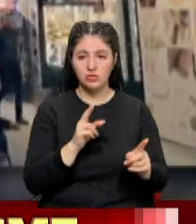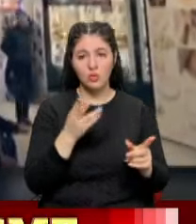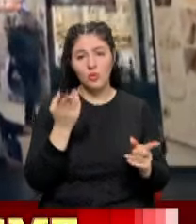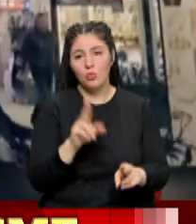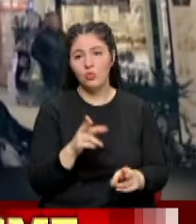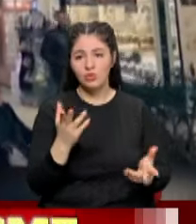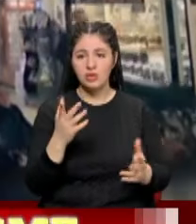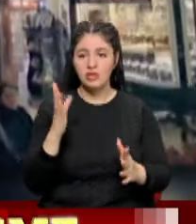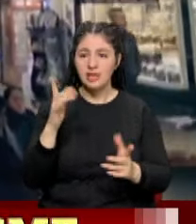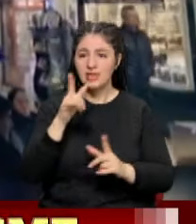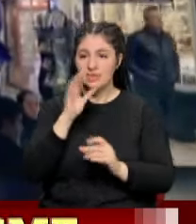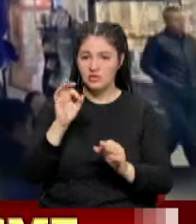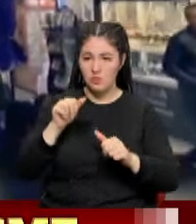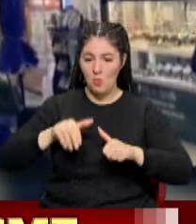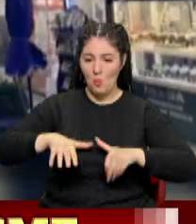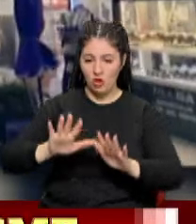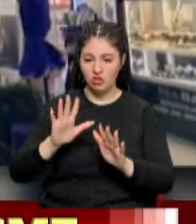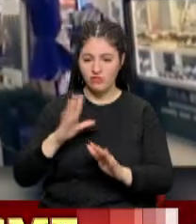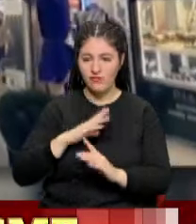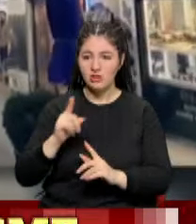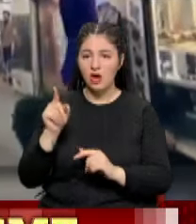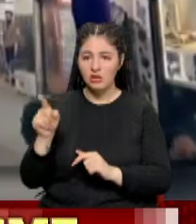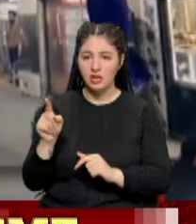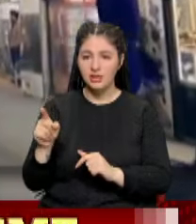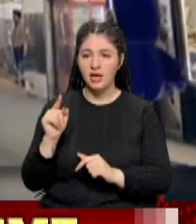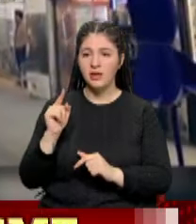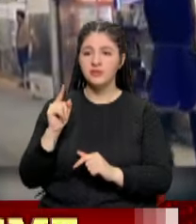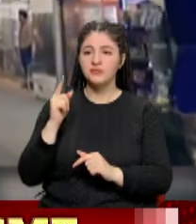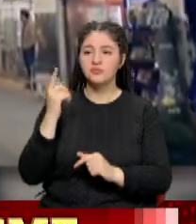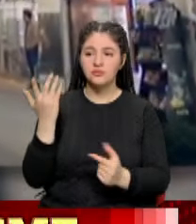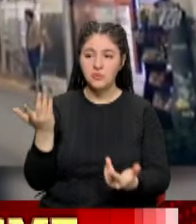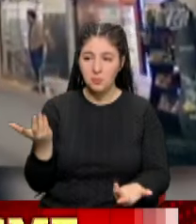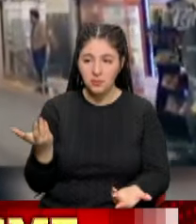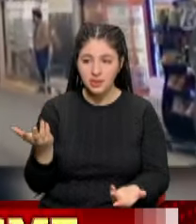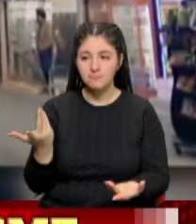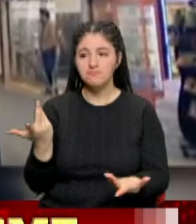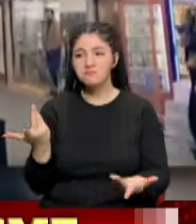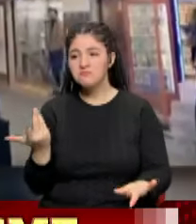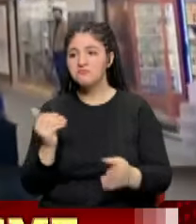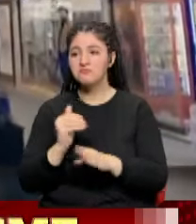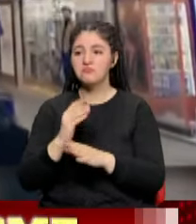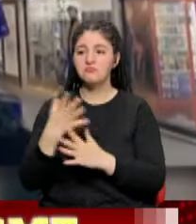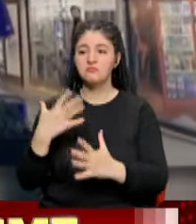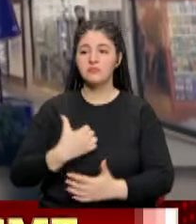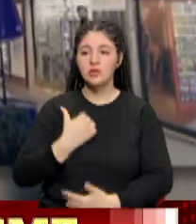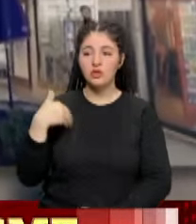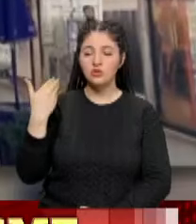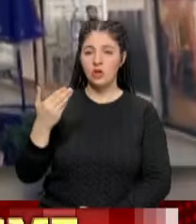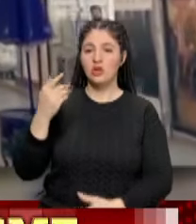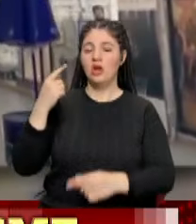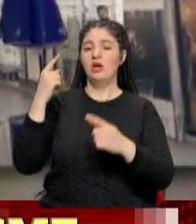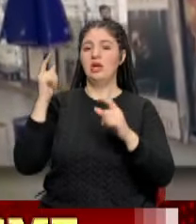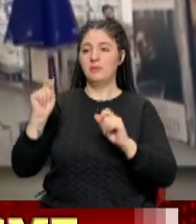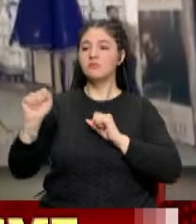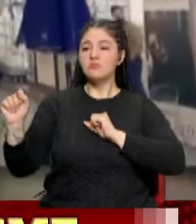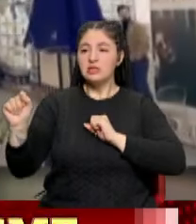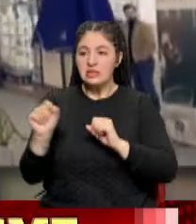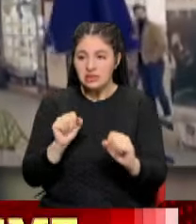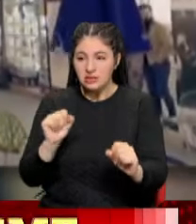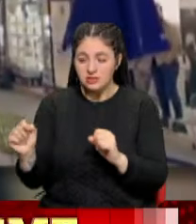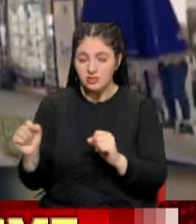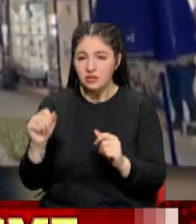öldük. Yani sessiz bir protesto vardı orada. Tabii ki yani yaşanan büyük acının üzerine gösterilen tepki